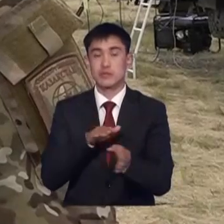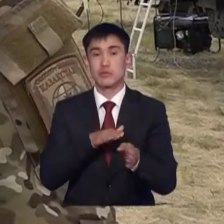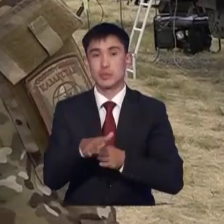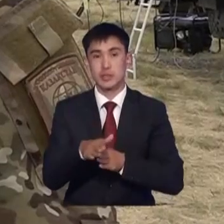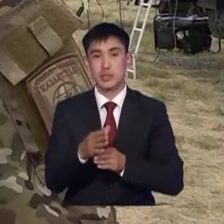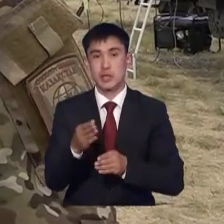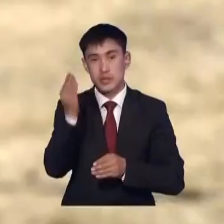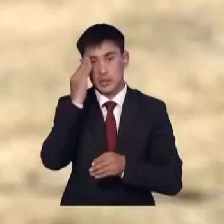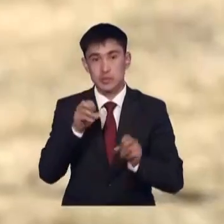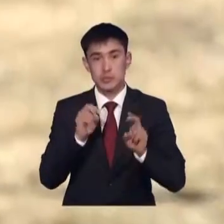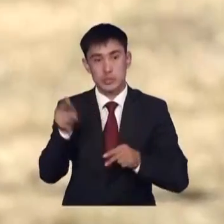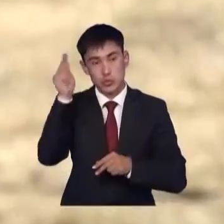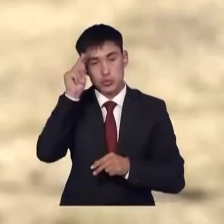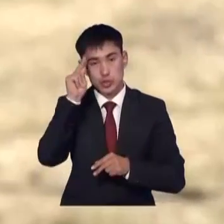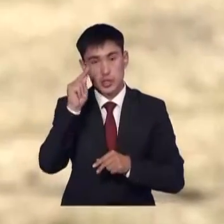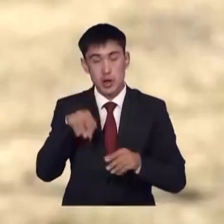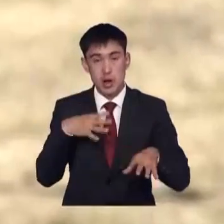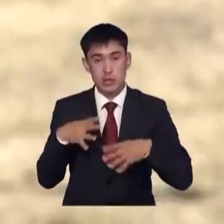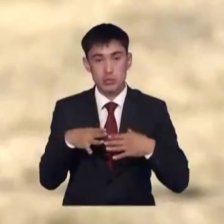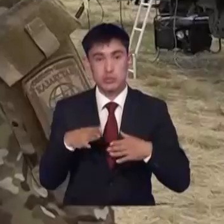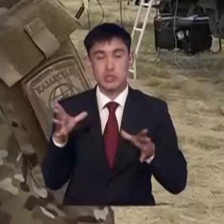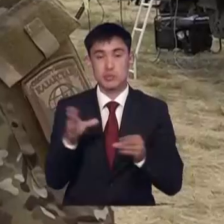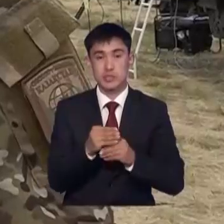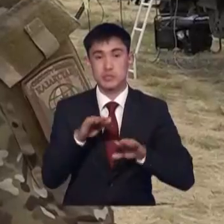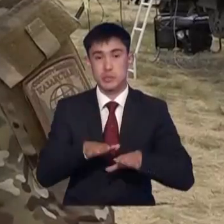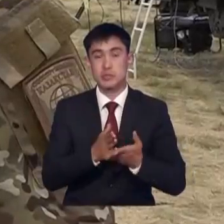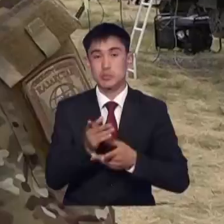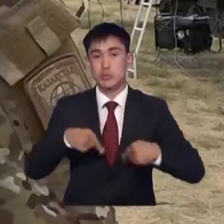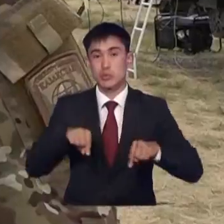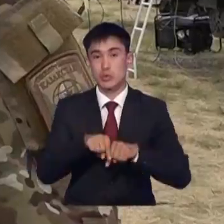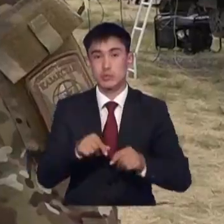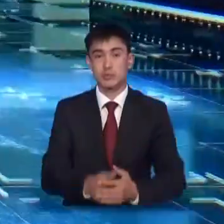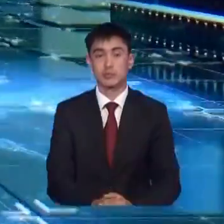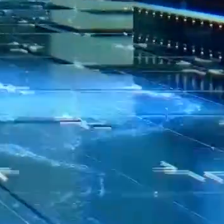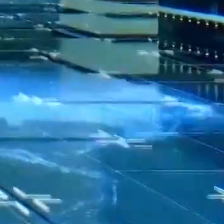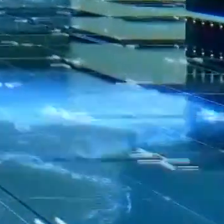выполнение тактика специальное учение отработано взаимодействие с местными исполнительными